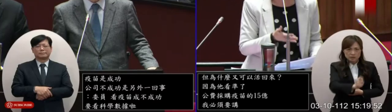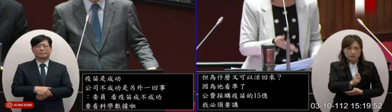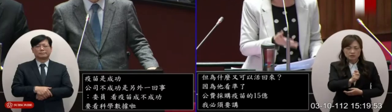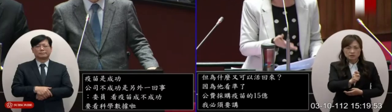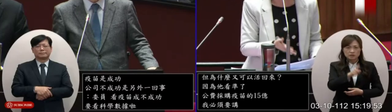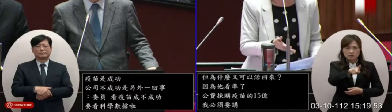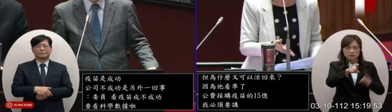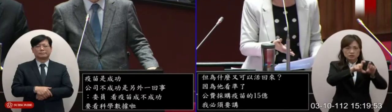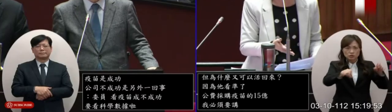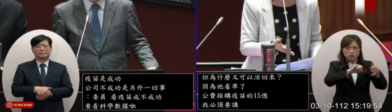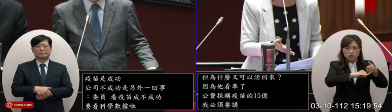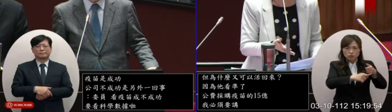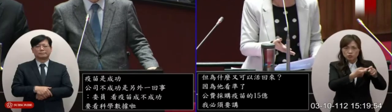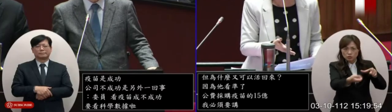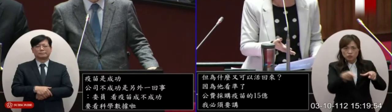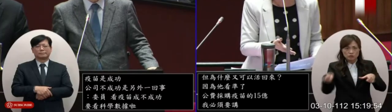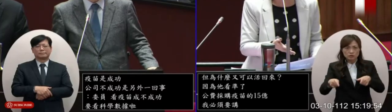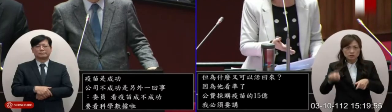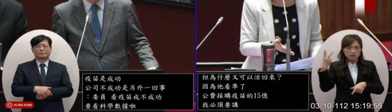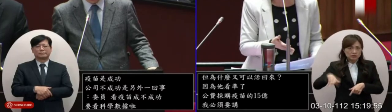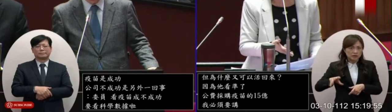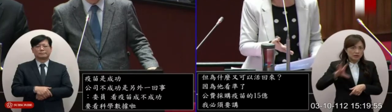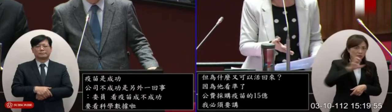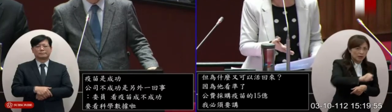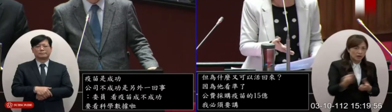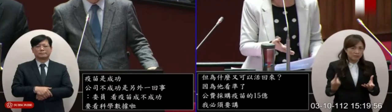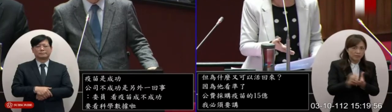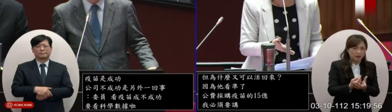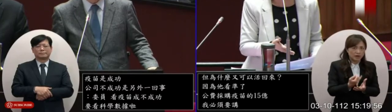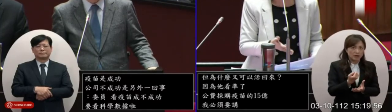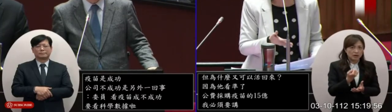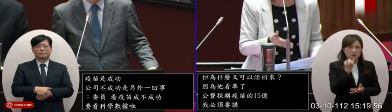购我们的公费疫苗。所以部长，